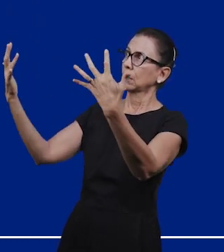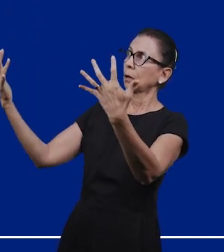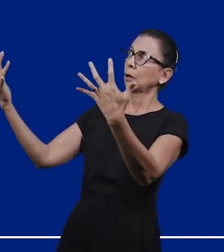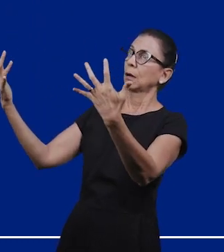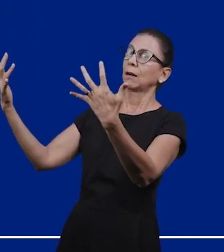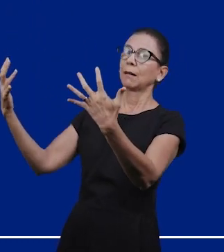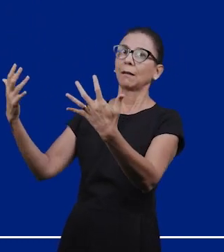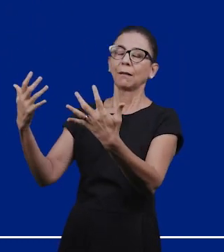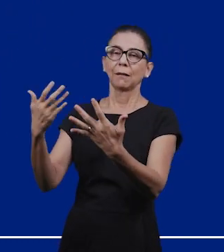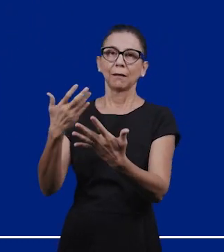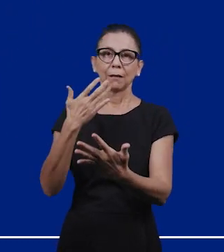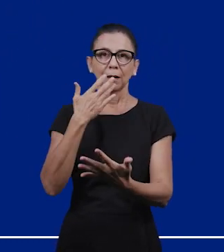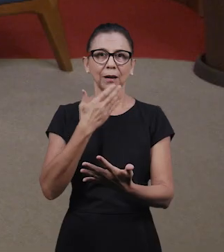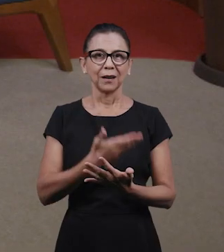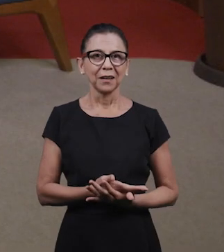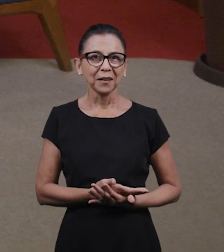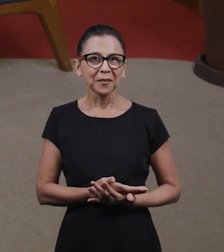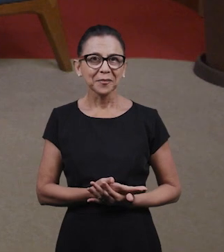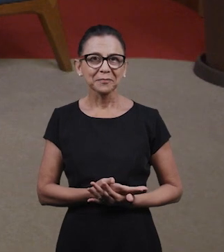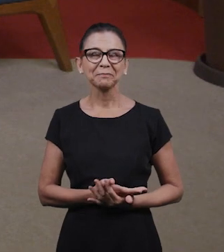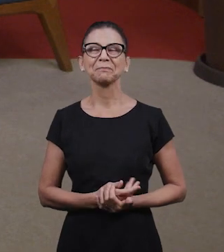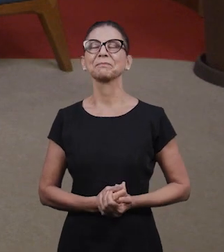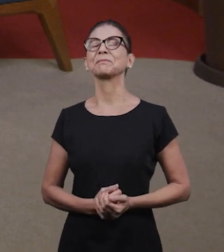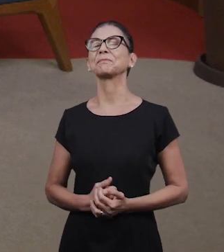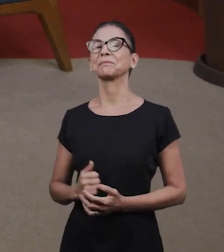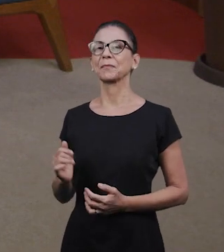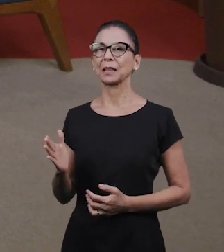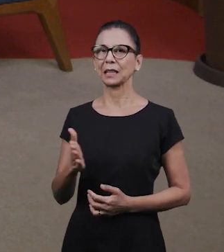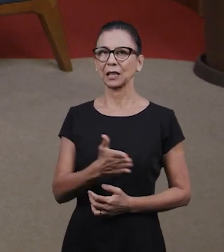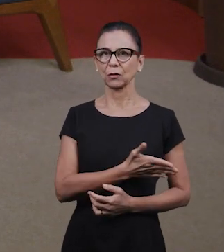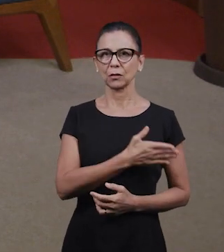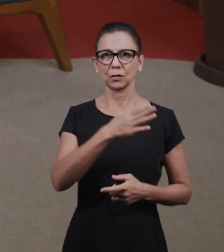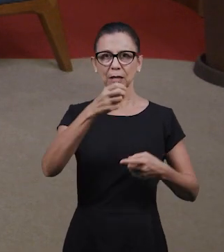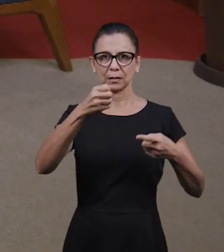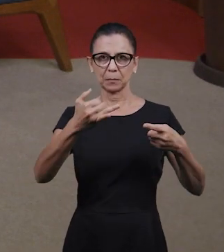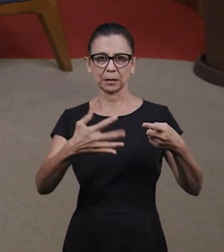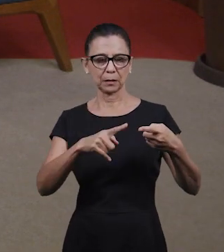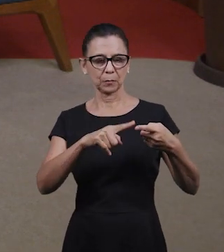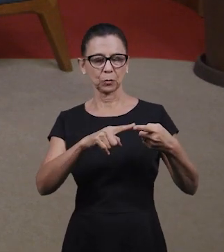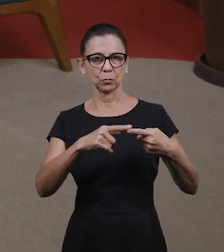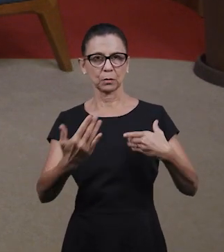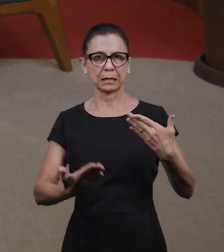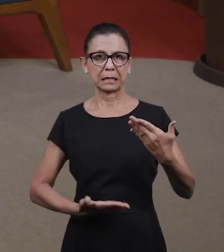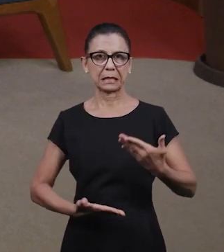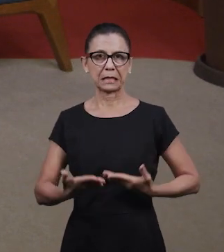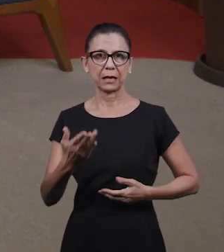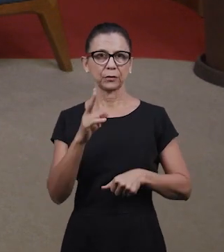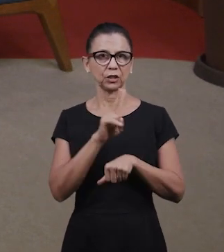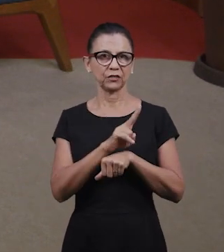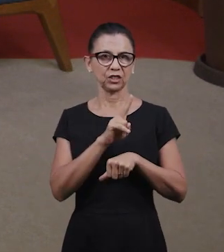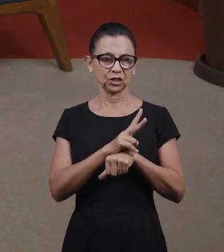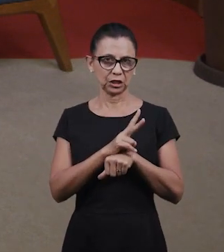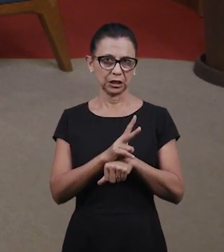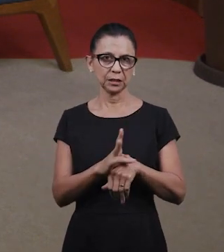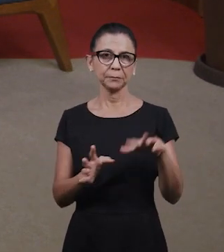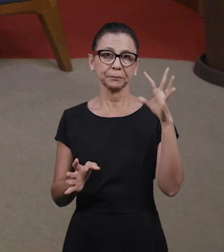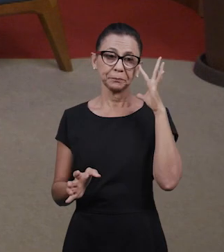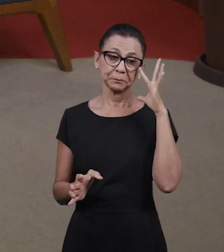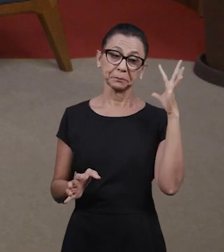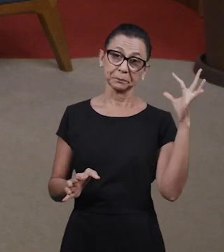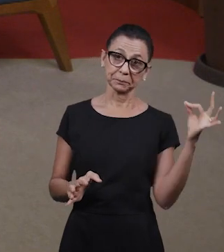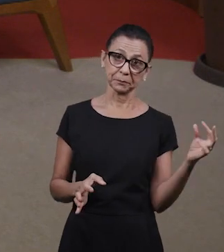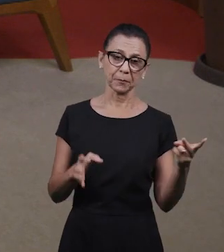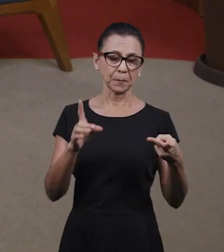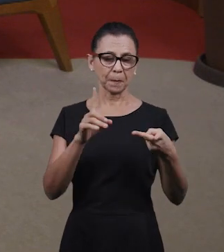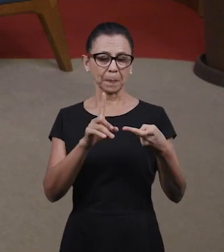grande gloire. » Nous avons parlé sur le serviteur vigilant, nous avons parlé sur l'amour de Dieu et la vie éternelle